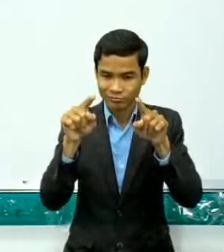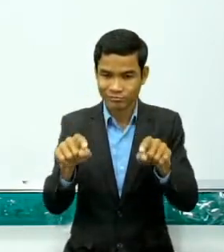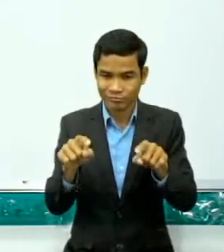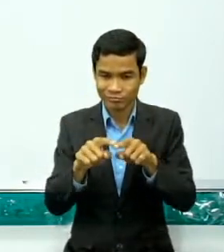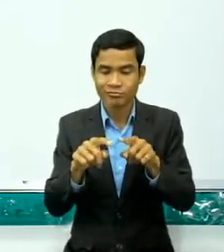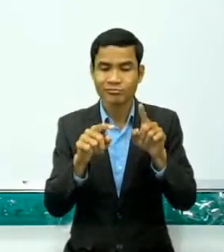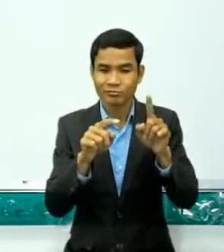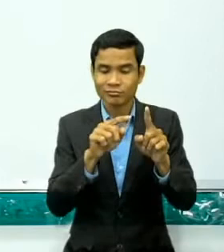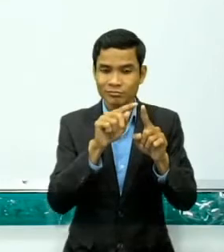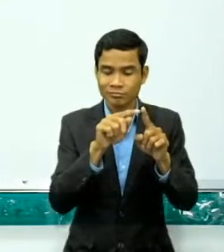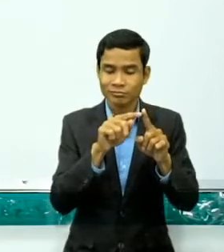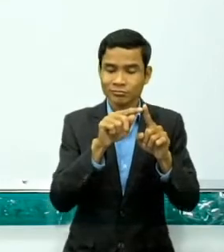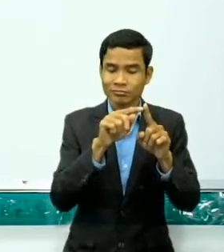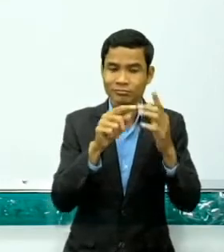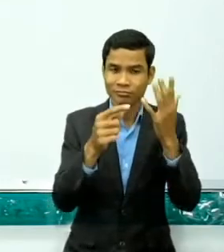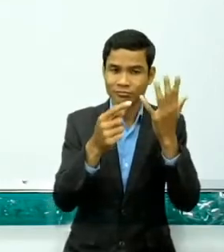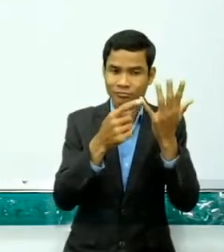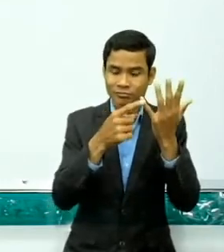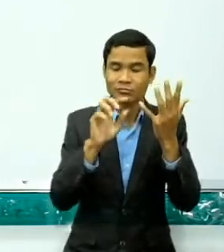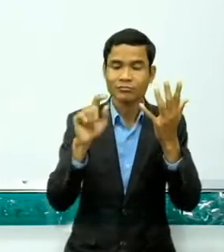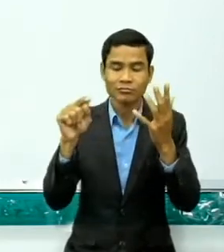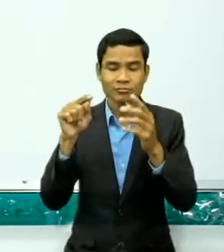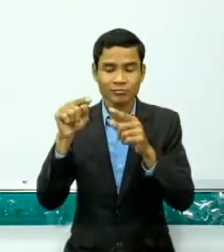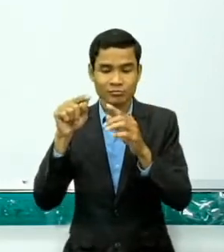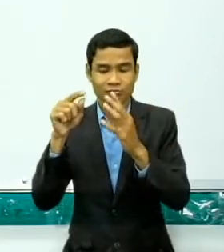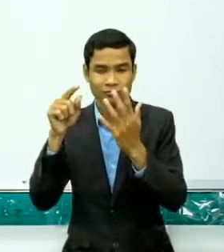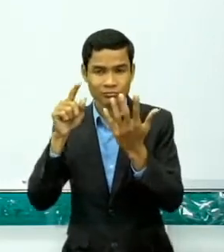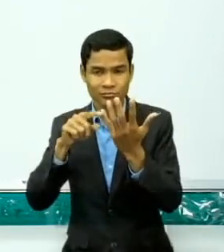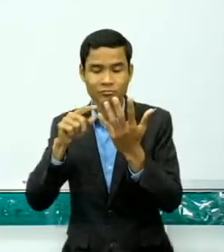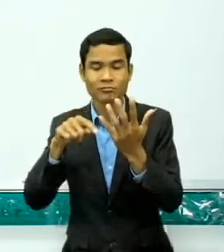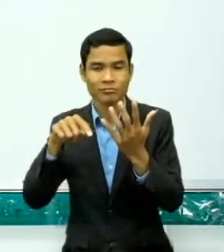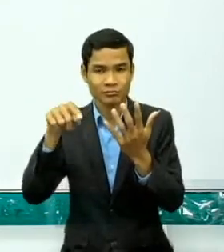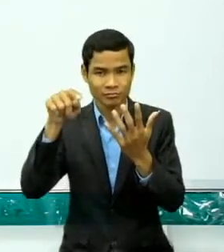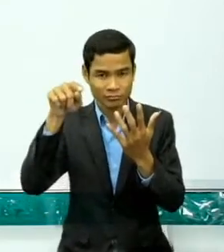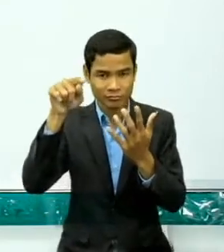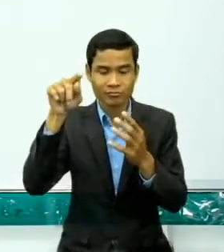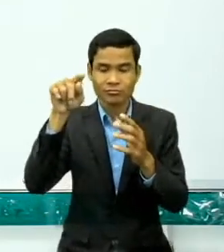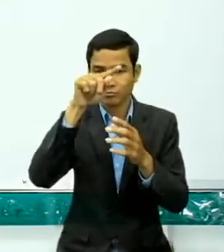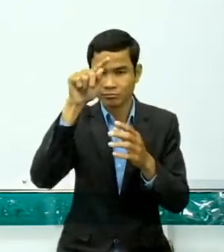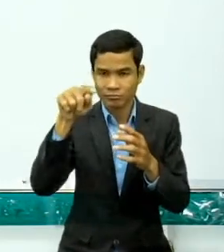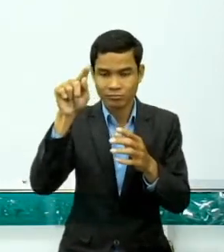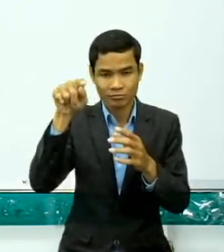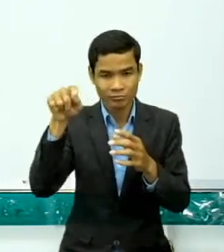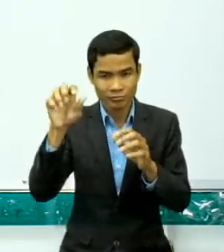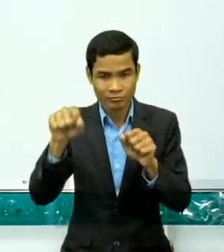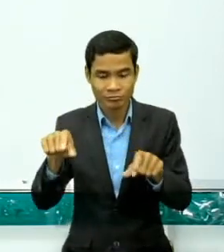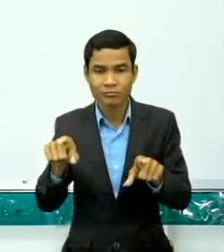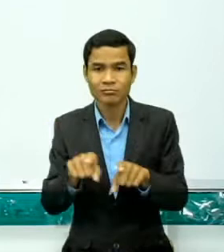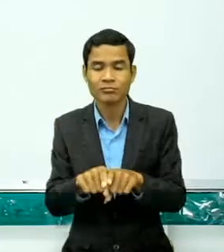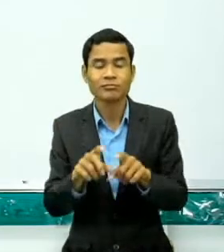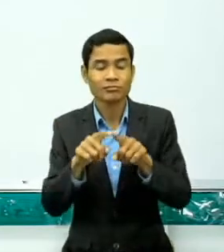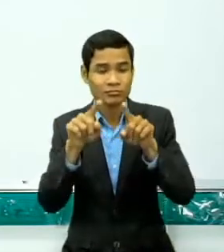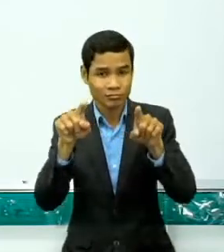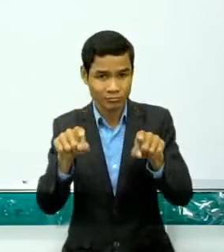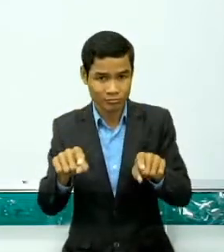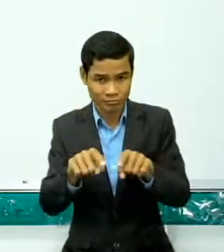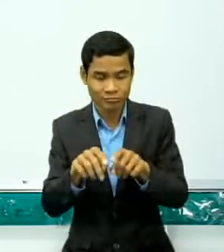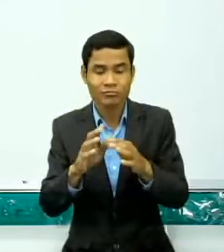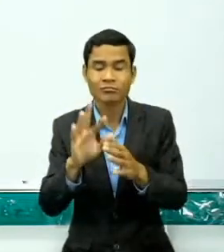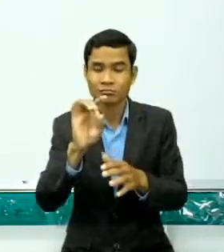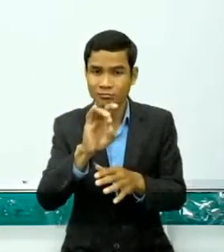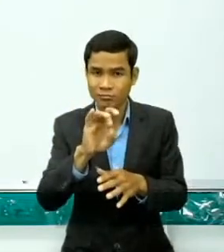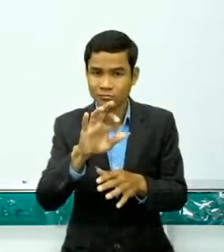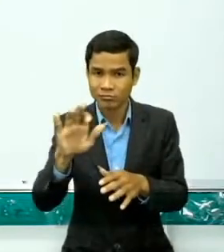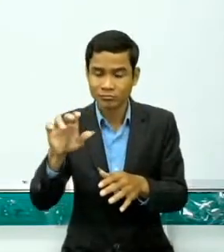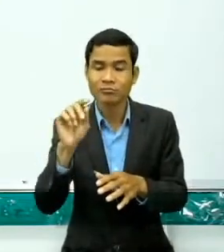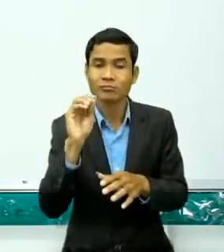ចានេះគឺស្រាក់អឺកូនណាអញ្ចឹងពេលដែលអ្នកគ្រូដាក់ប្រអប់នេះគឺសម្រាប់ដាក់តួអក្សរណាចា